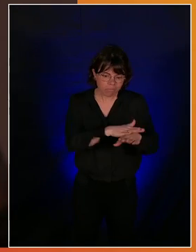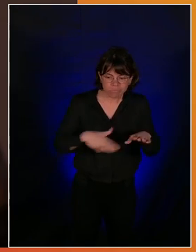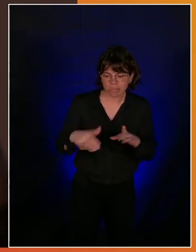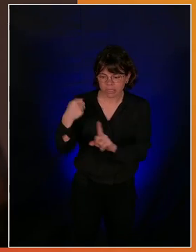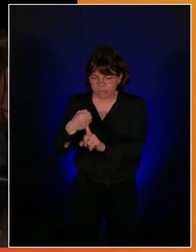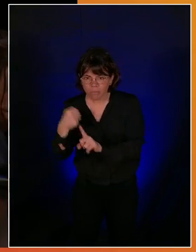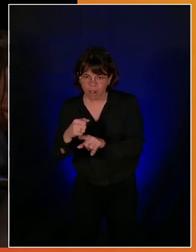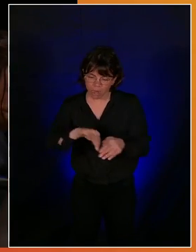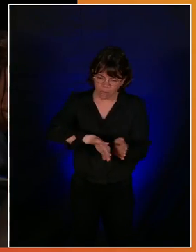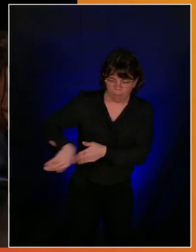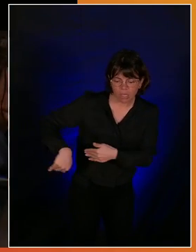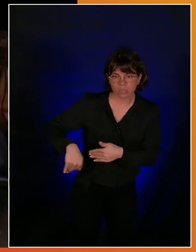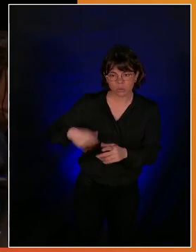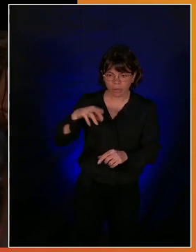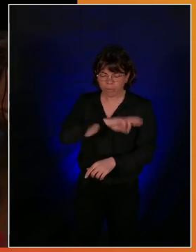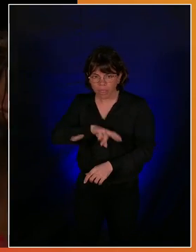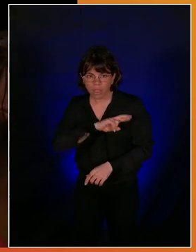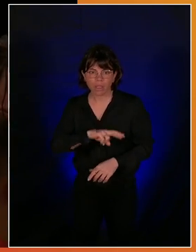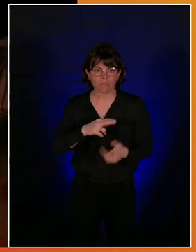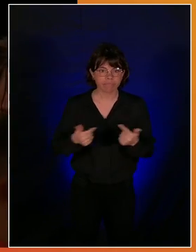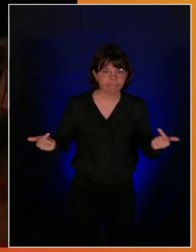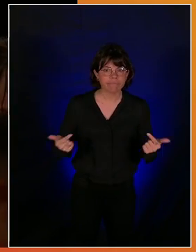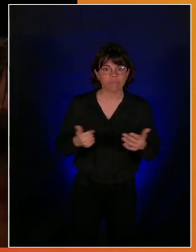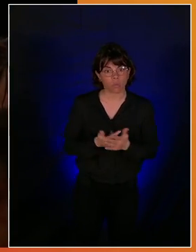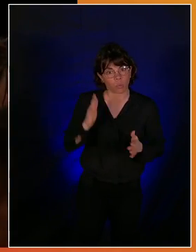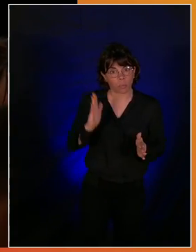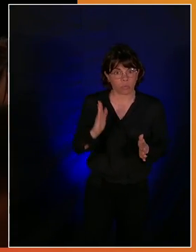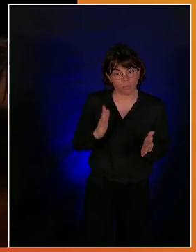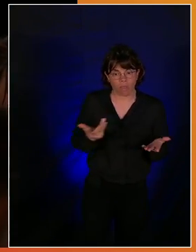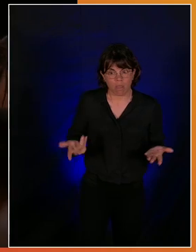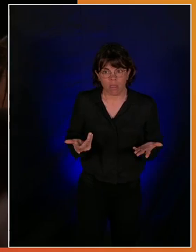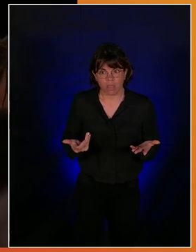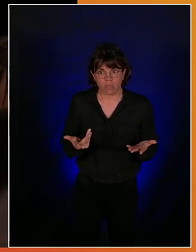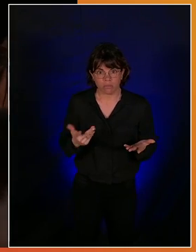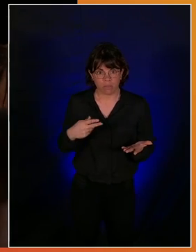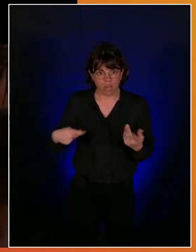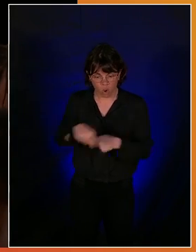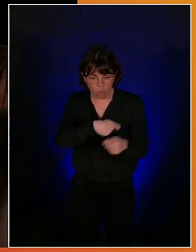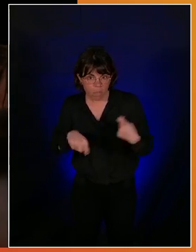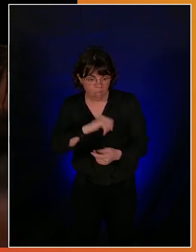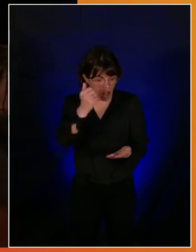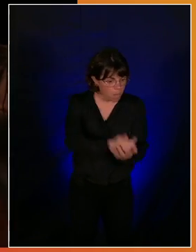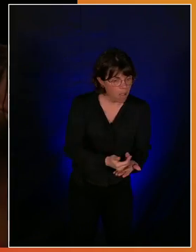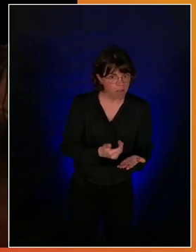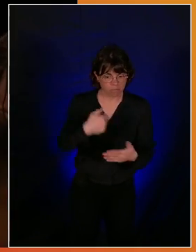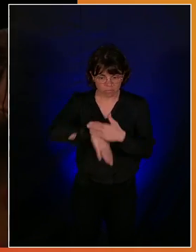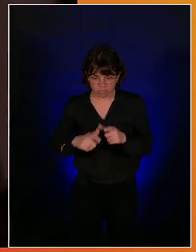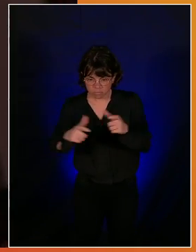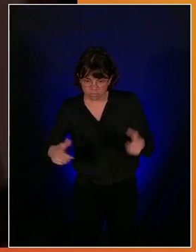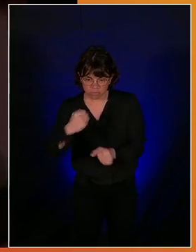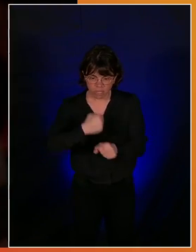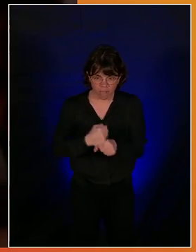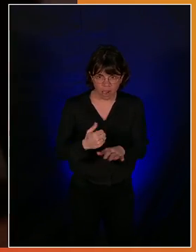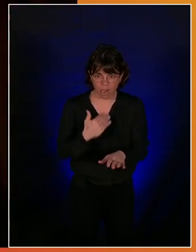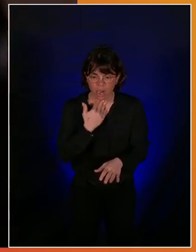qu'on mène actuellement sur les retraite et pour nous la nécessité de bloquer l'économie par les travailleurs dans leurs entreprises comme